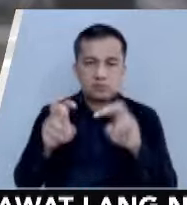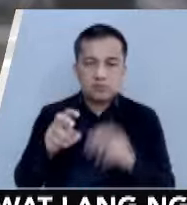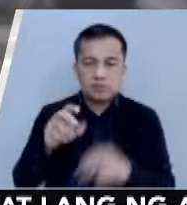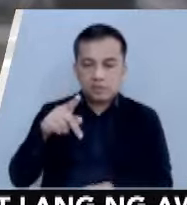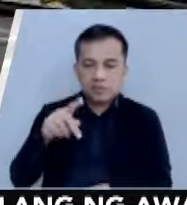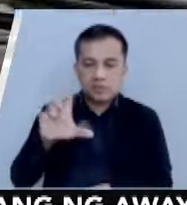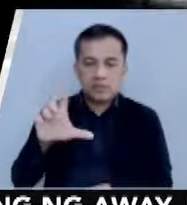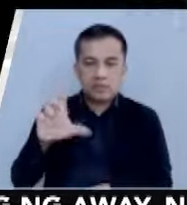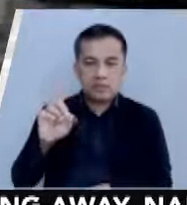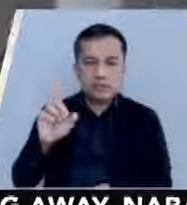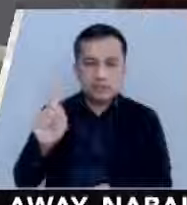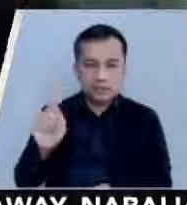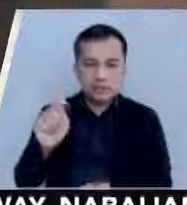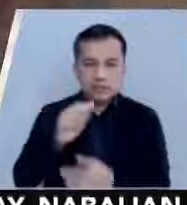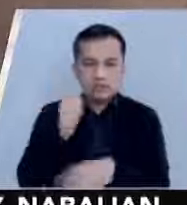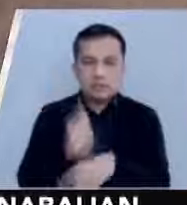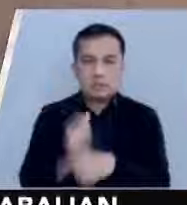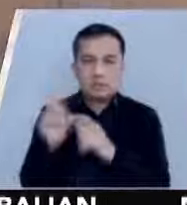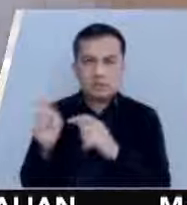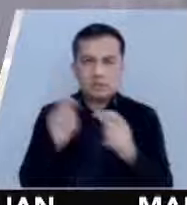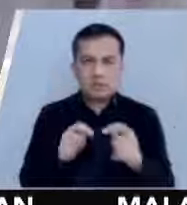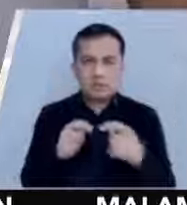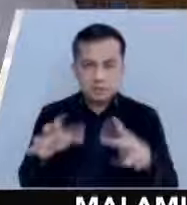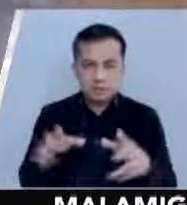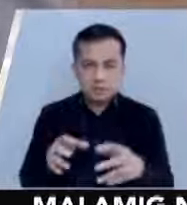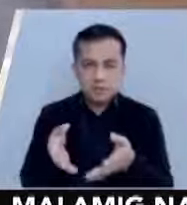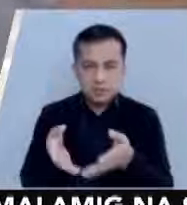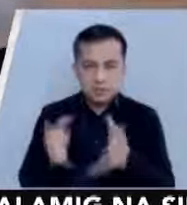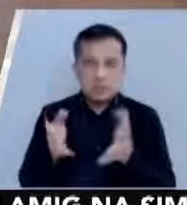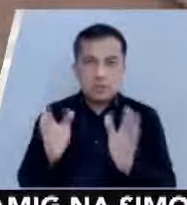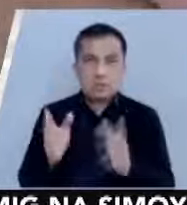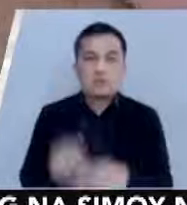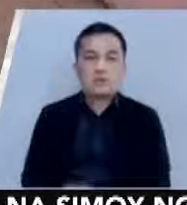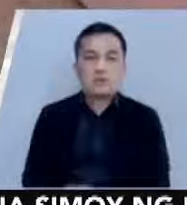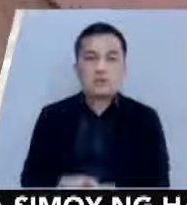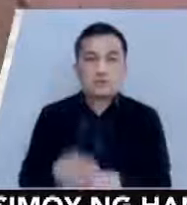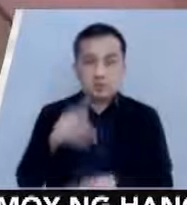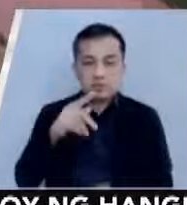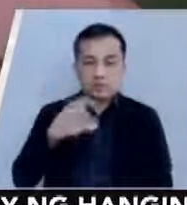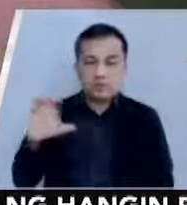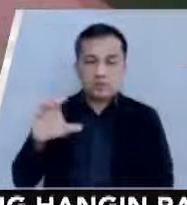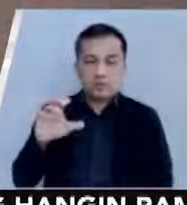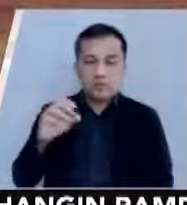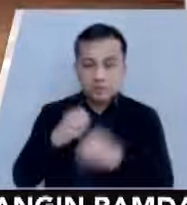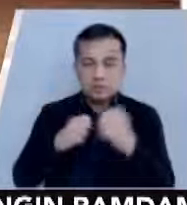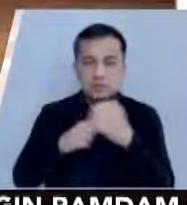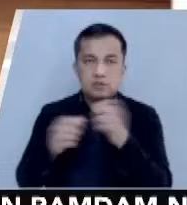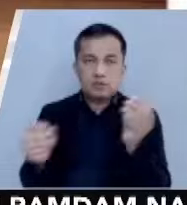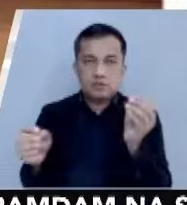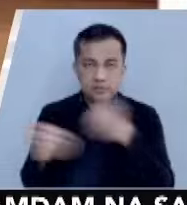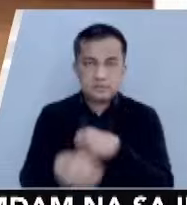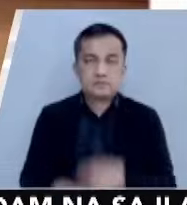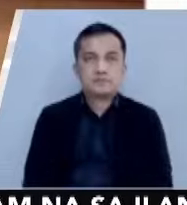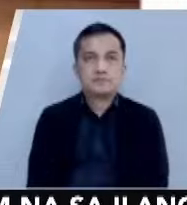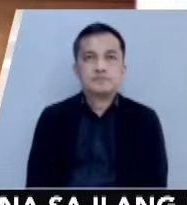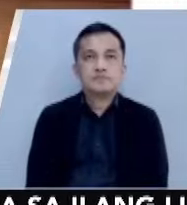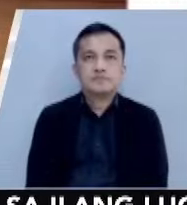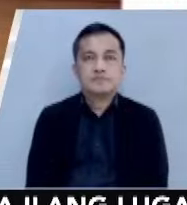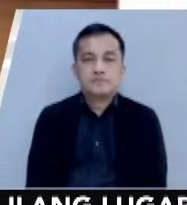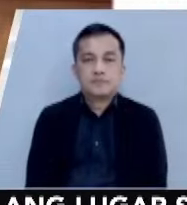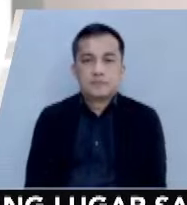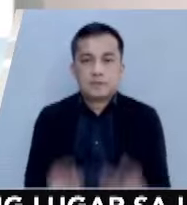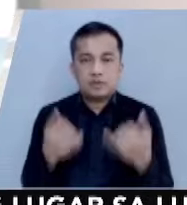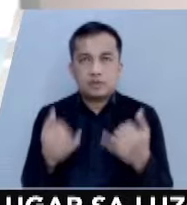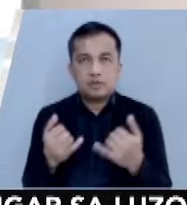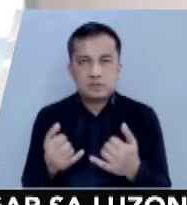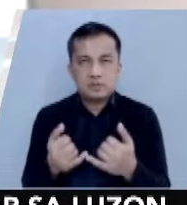na rin ang paglipat ng mga kawad makaraang pahintulutan sila ng Pasay City Engineering Office. Sa ngayon ay naalis